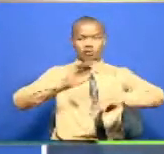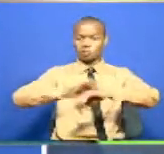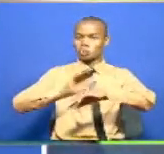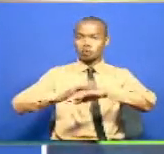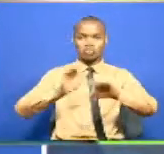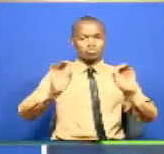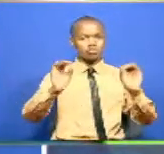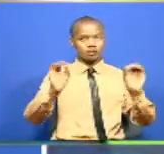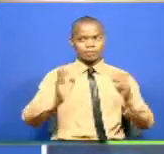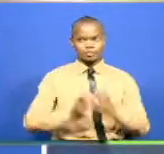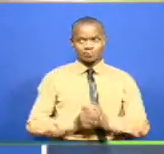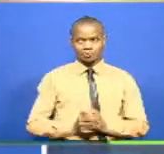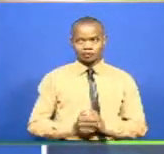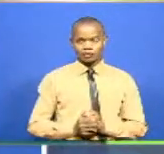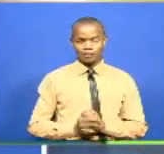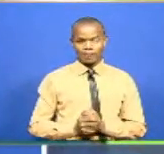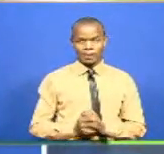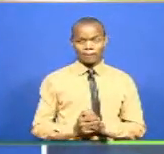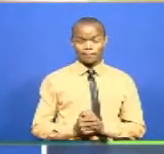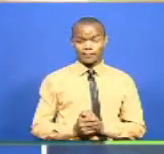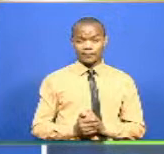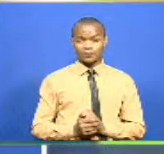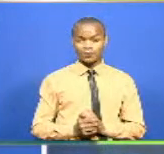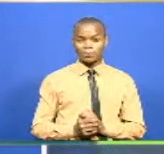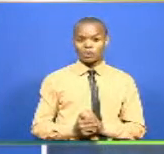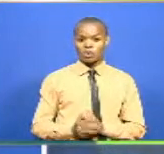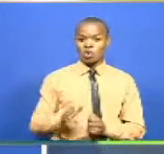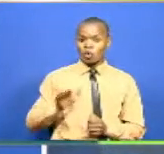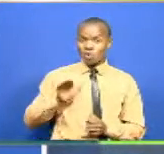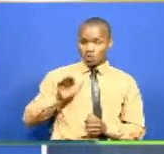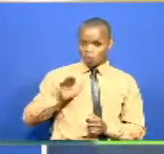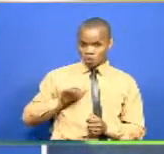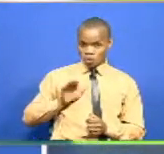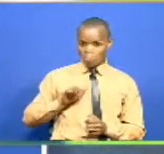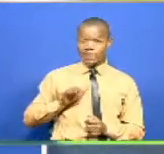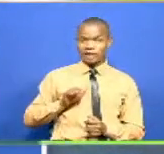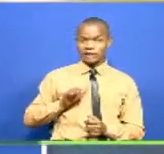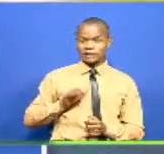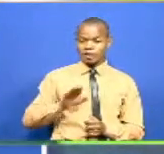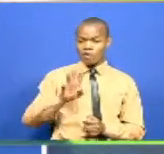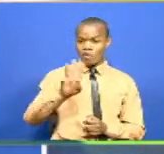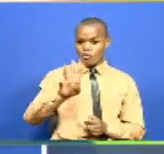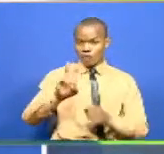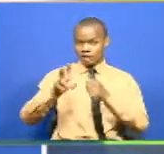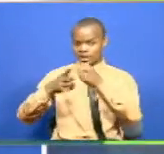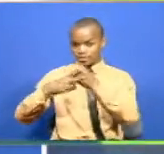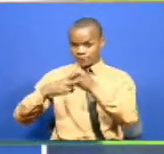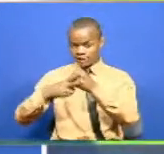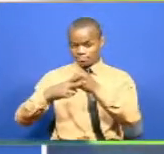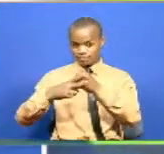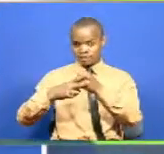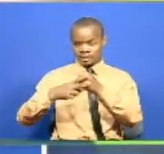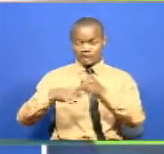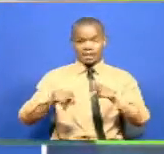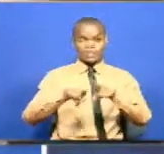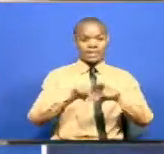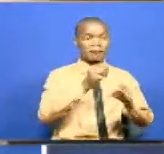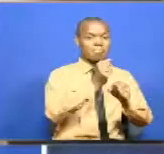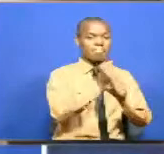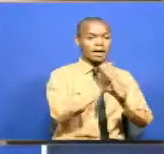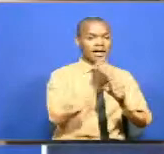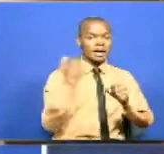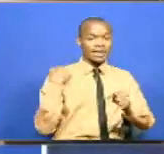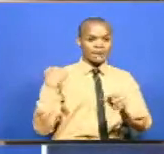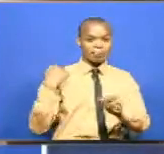nzuri, kwa sababu wale wakina mama ambao walikuwa wale 47 ndio hata waliwezesha namba zikawa nyingi.